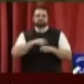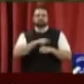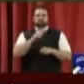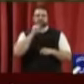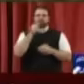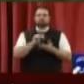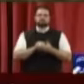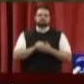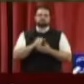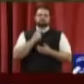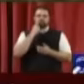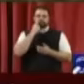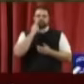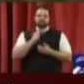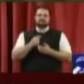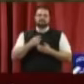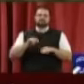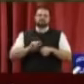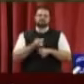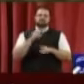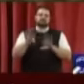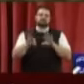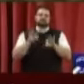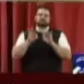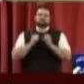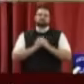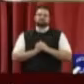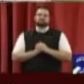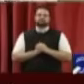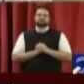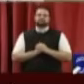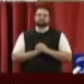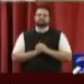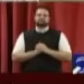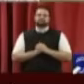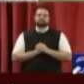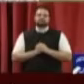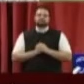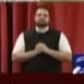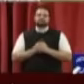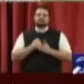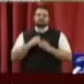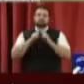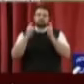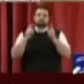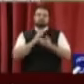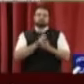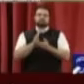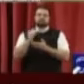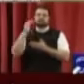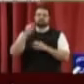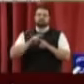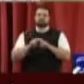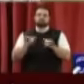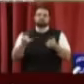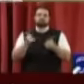Deodată, știi cum, zoom, așa parcă a făcut mintea mea direct în locul. Hăină, ești o mică vrăgetări. Da, să mă minez în fiecare zi cu toate că mi se întâmplă, cred că,